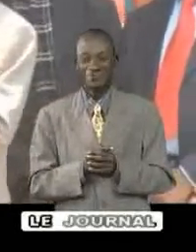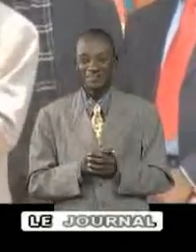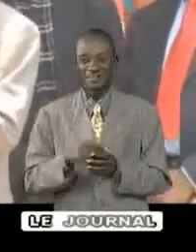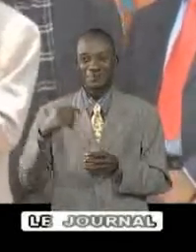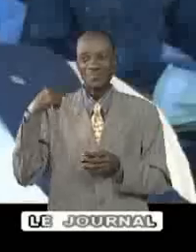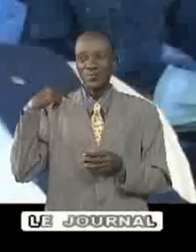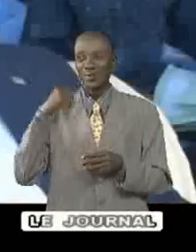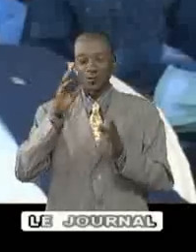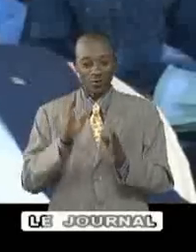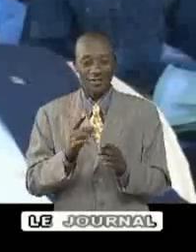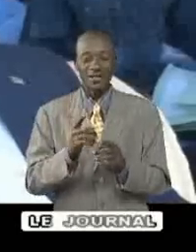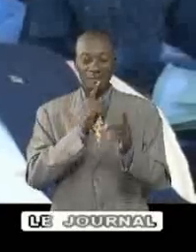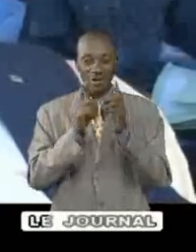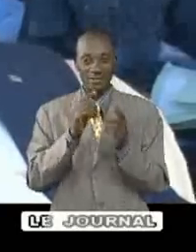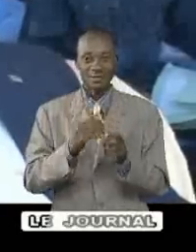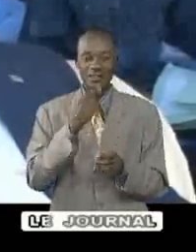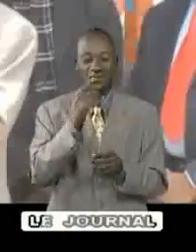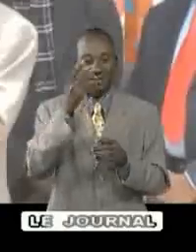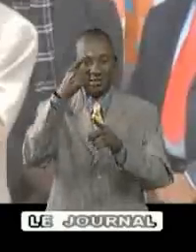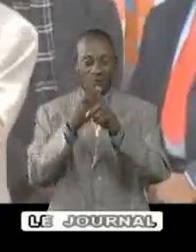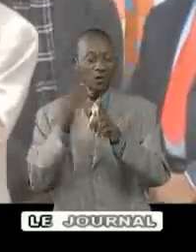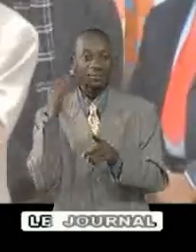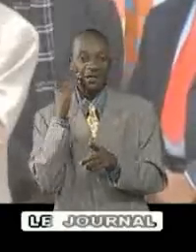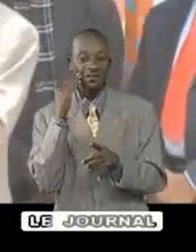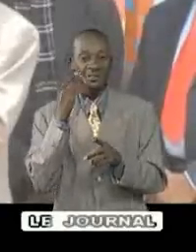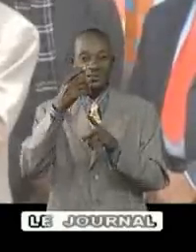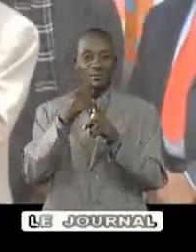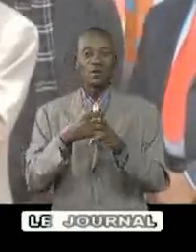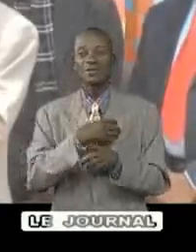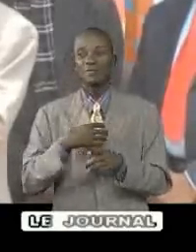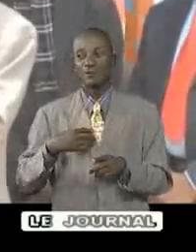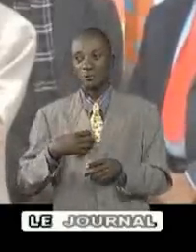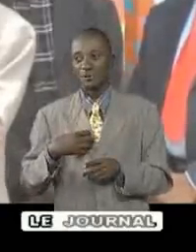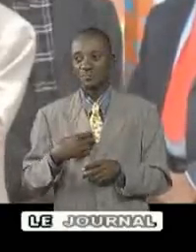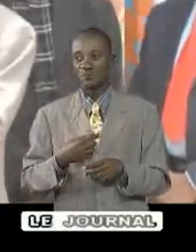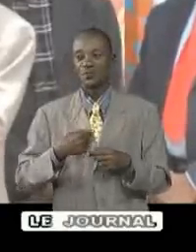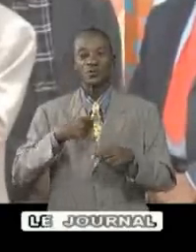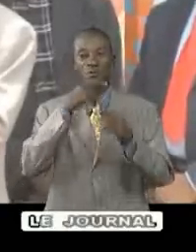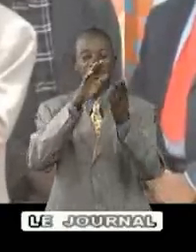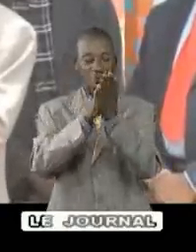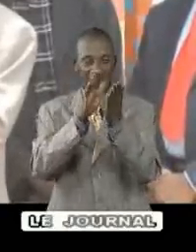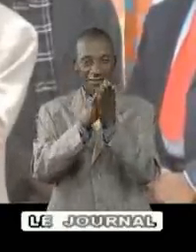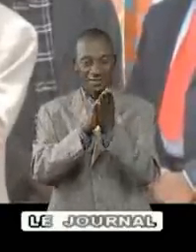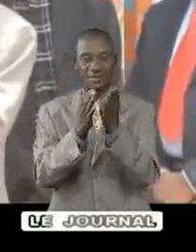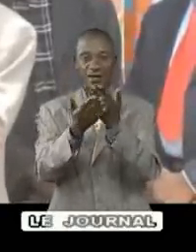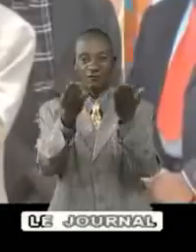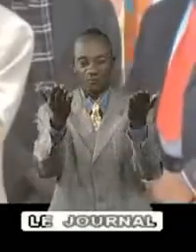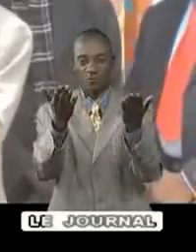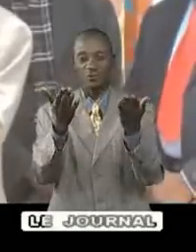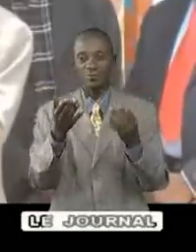de mars, qui est le mois de la femme, je vous rends hommage, je vous prie